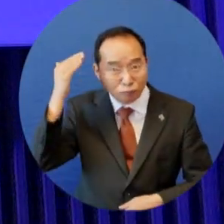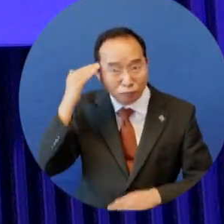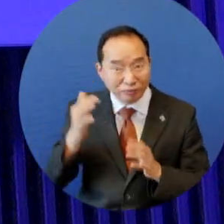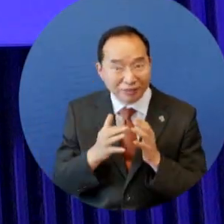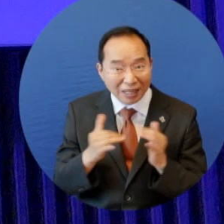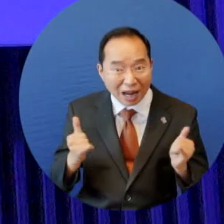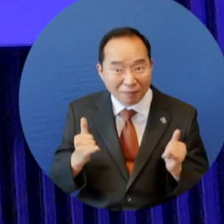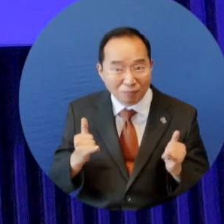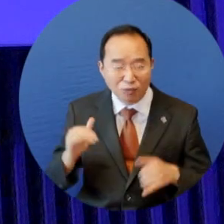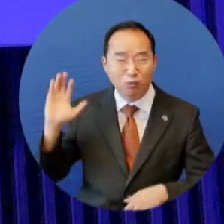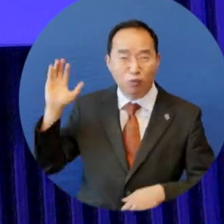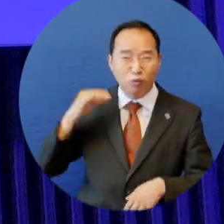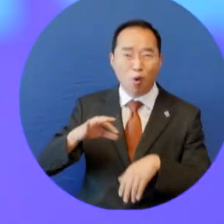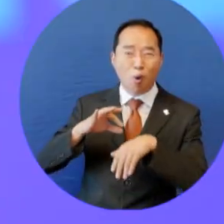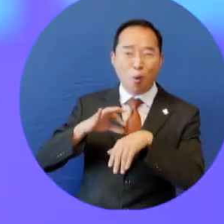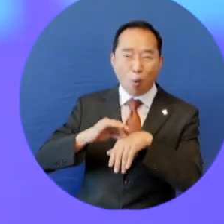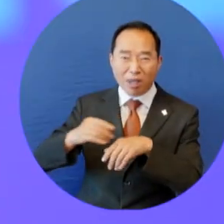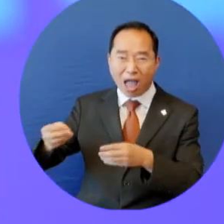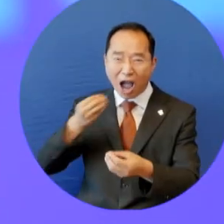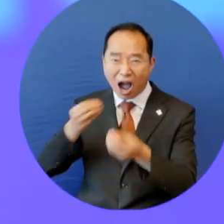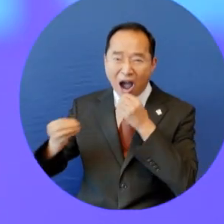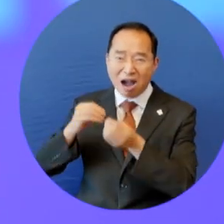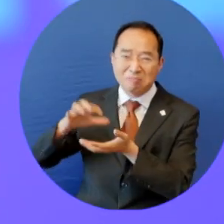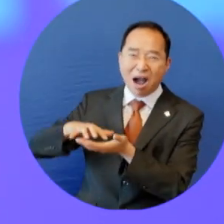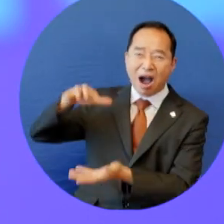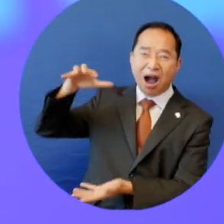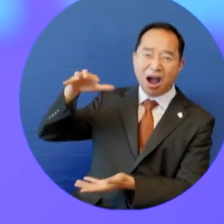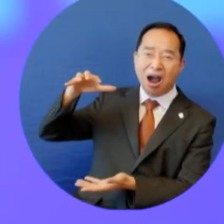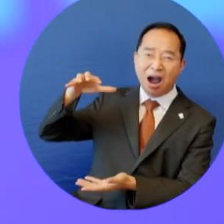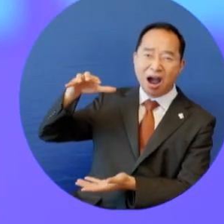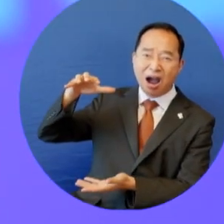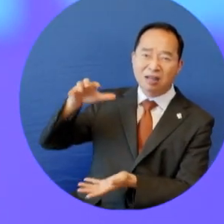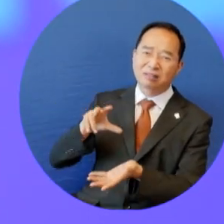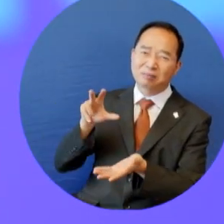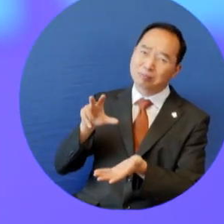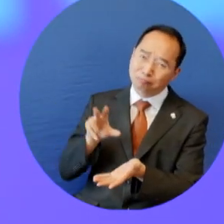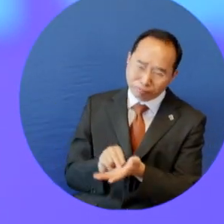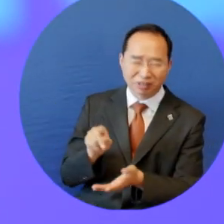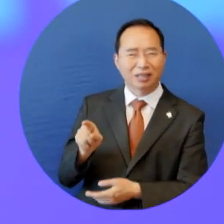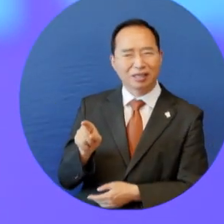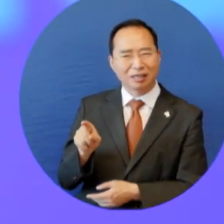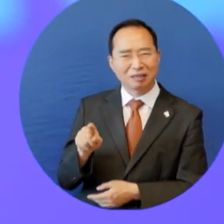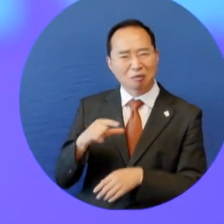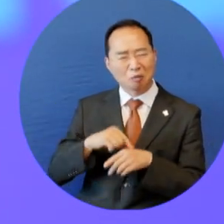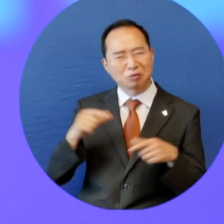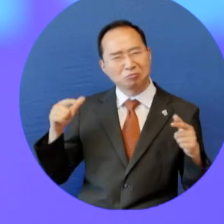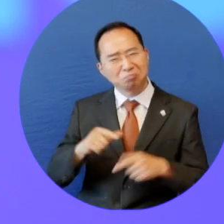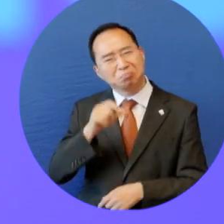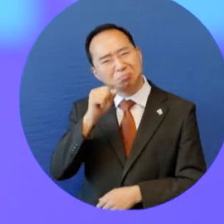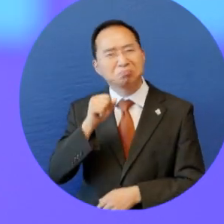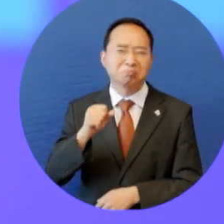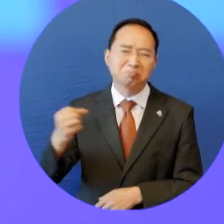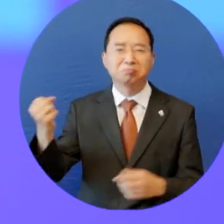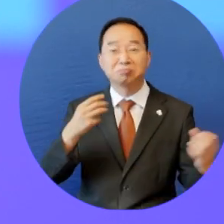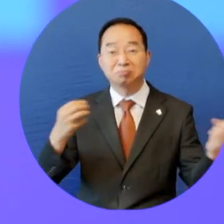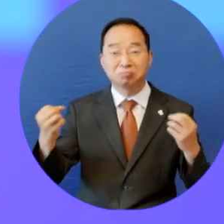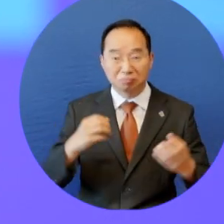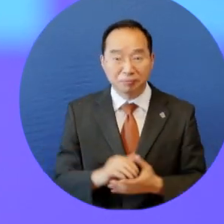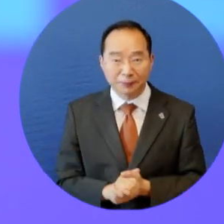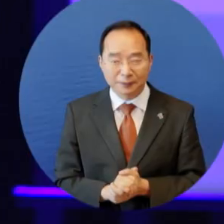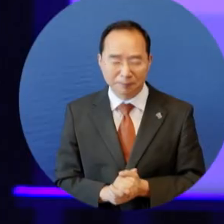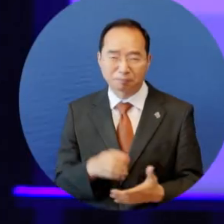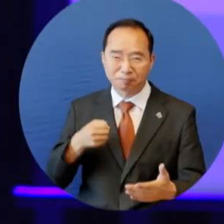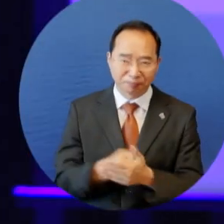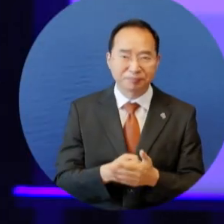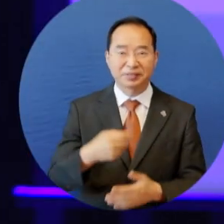여쭤보니까 우리나라 사람들이 요즘 고기를 너무 많이 먹으니까 그 문제를 지적해 주는 거는 괜찮겠다